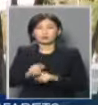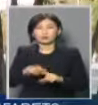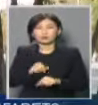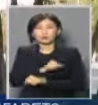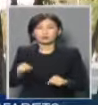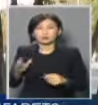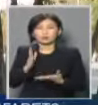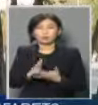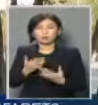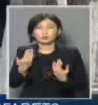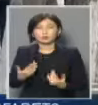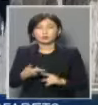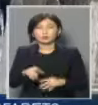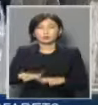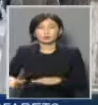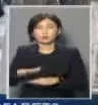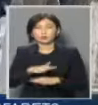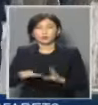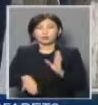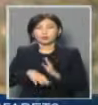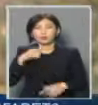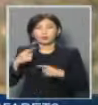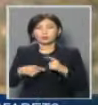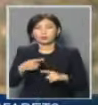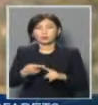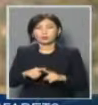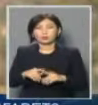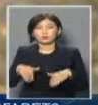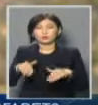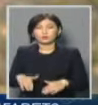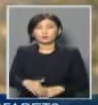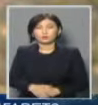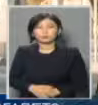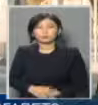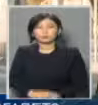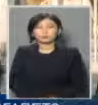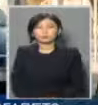выпуск. Однако пока в нашей стране старшее поколение не пришло к единому решению.